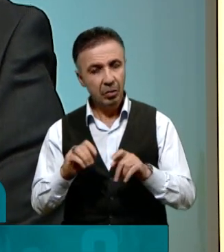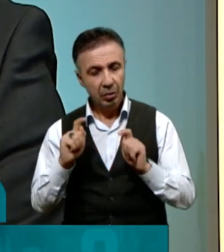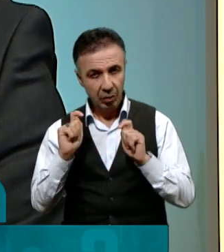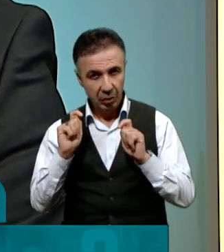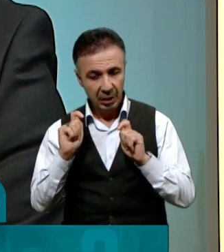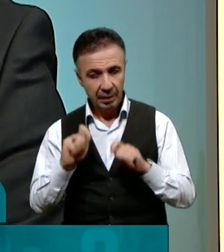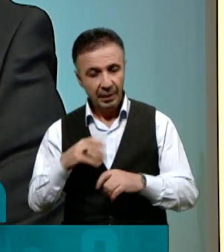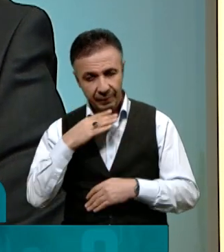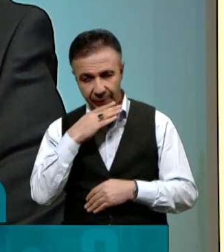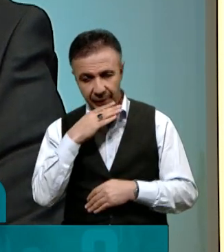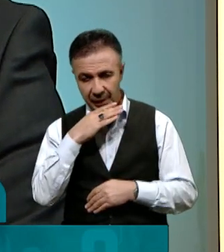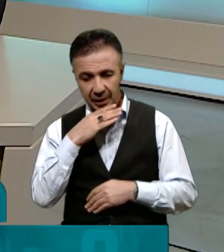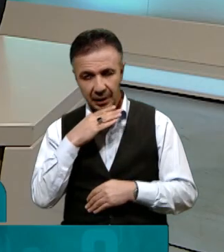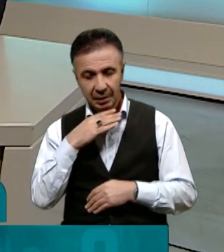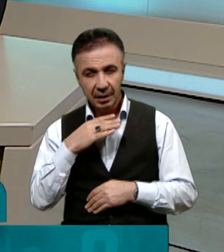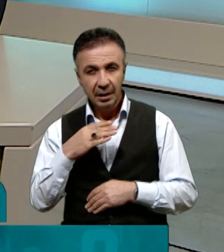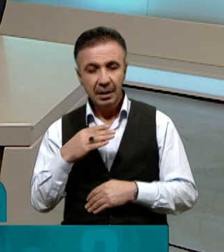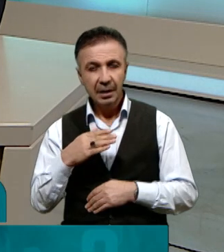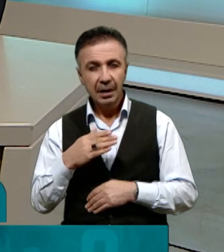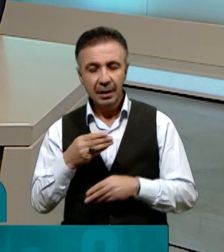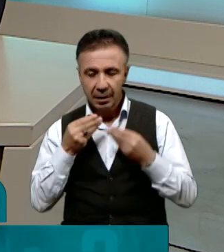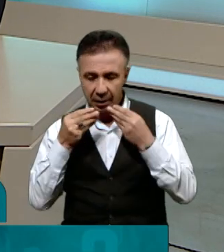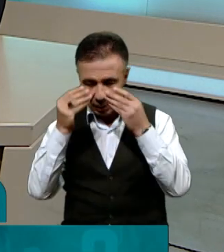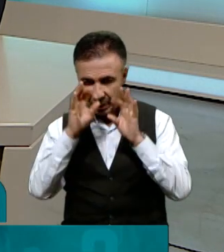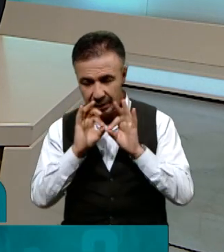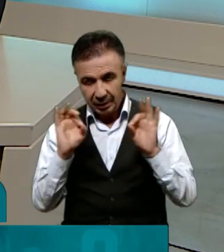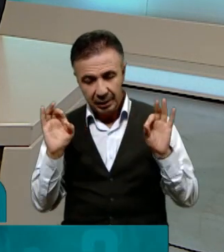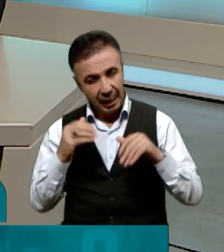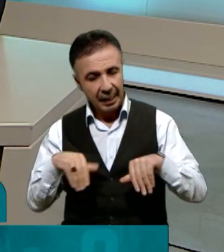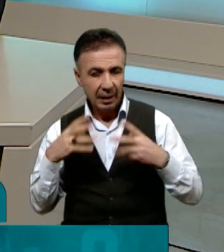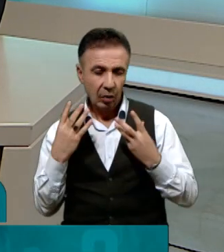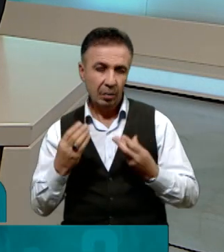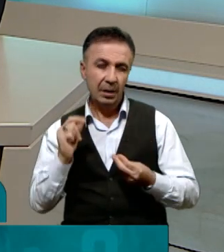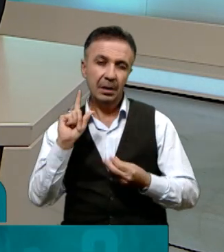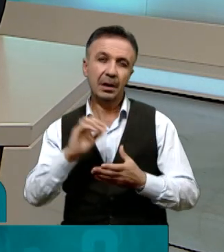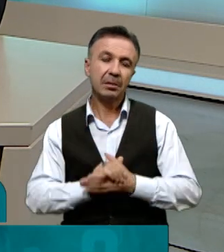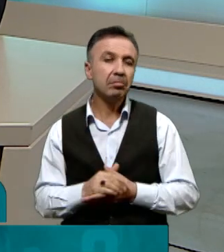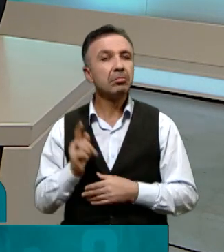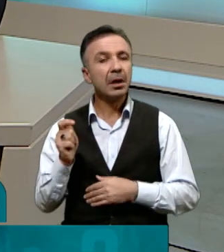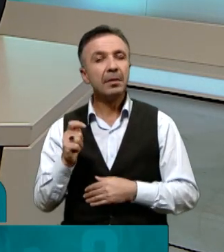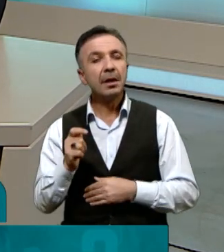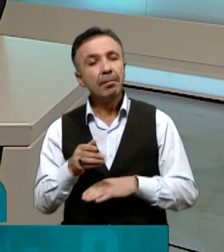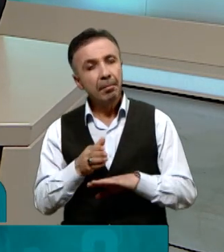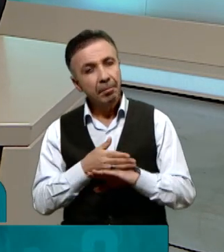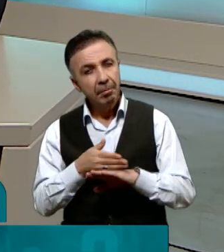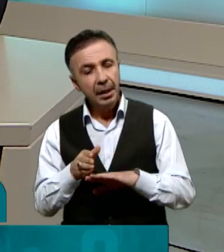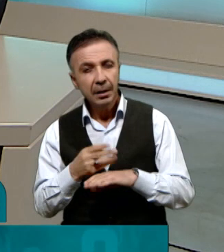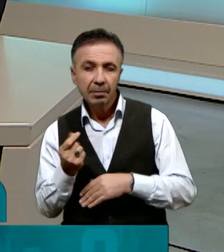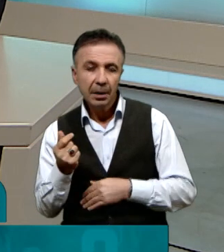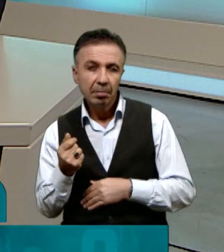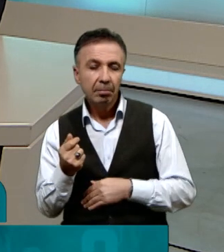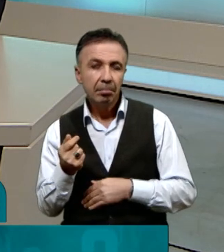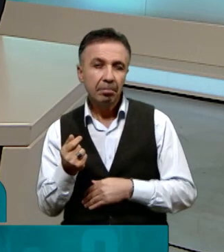açgözlülüğün, kanaatsizliğin ne yapılmalı? Önüne geçilmeli. Ama gerçekten bir malın ederi, maliyeti bir